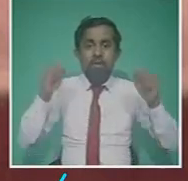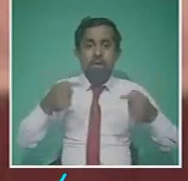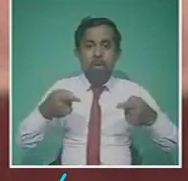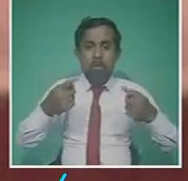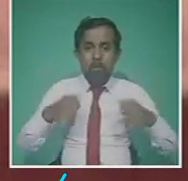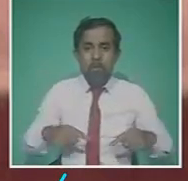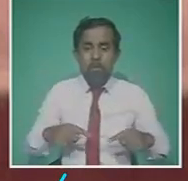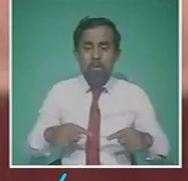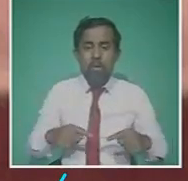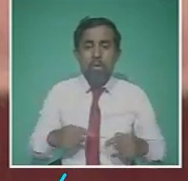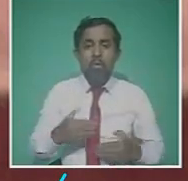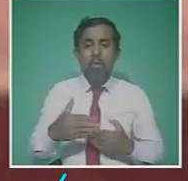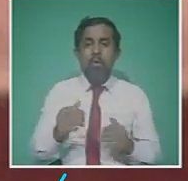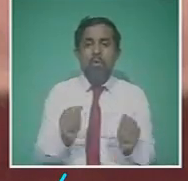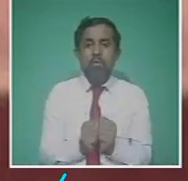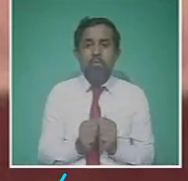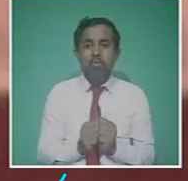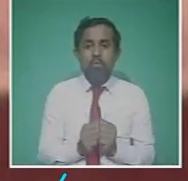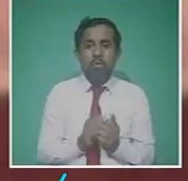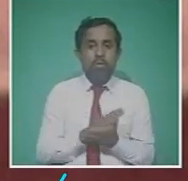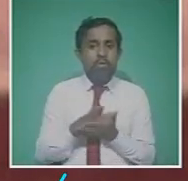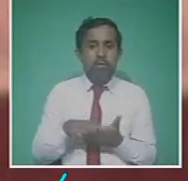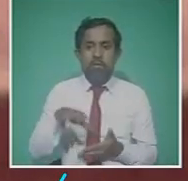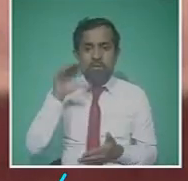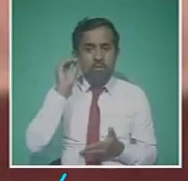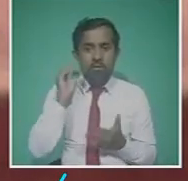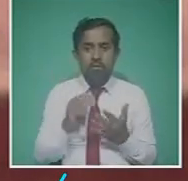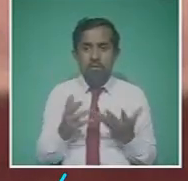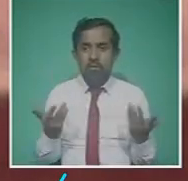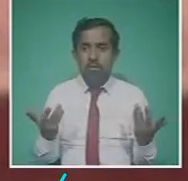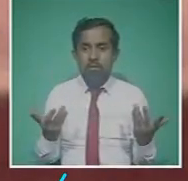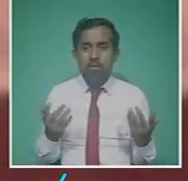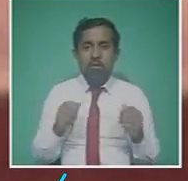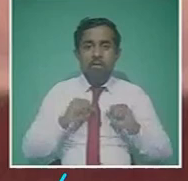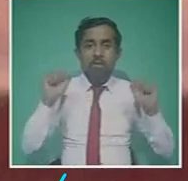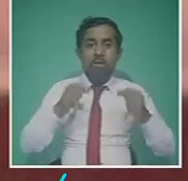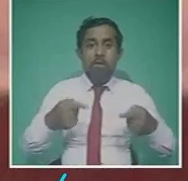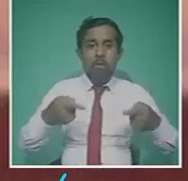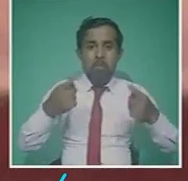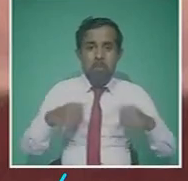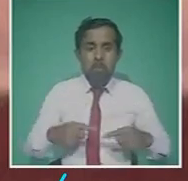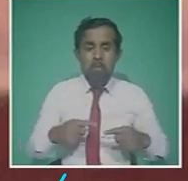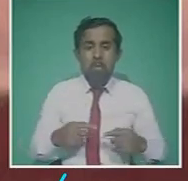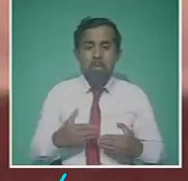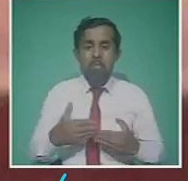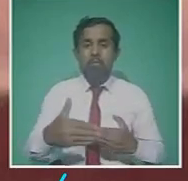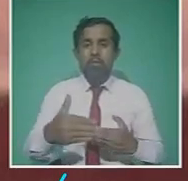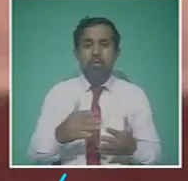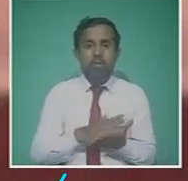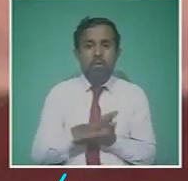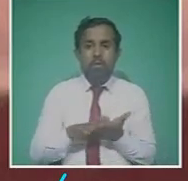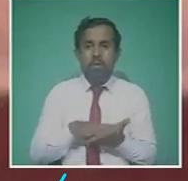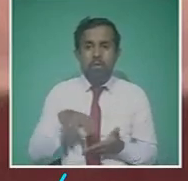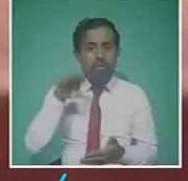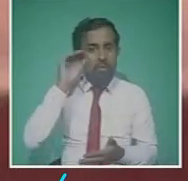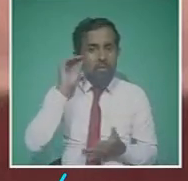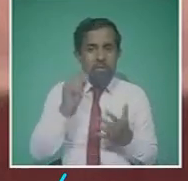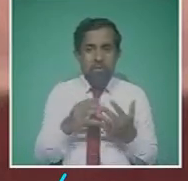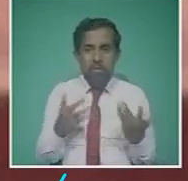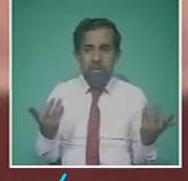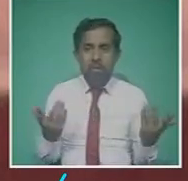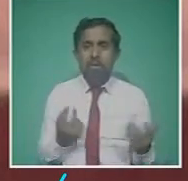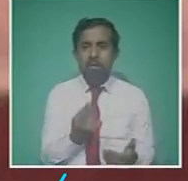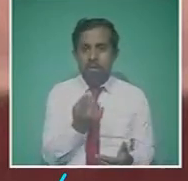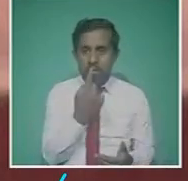පස්සේ මොකද්ද කරන්න කියලා අපිට ලොකු වැටහීමක් තිබුණ නැහැ කිව්වා අරගලෙන් පස්සේ මොකද වෙන්නේ කියලා අපිට ලොකු වැටහීමක් තිබුණේ නැහැ කිව්වා